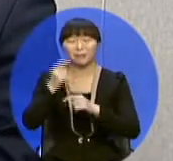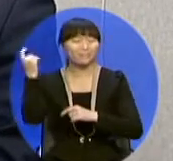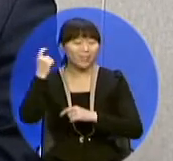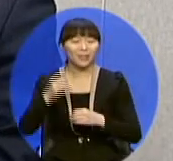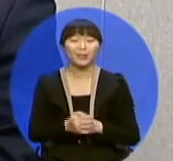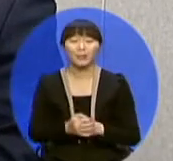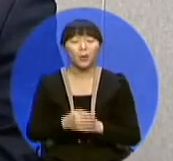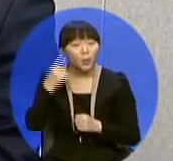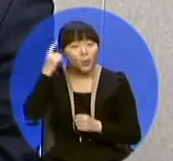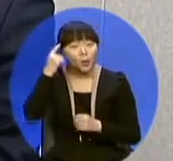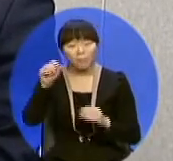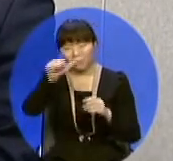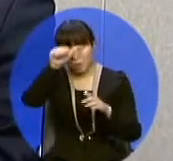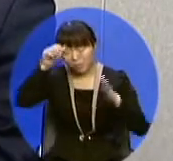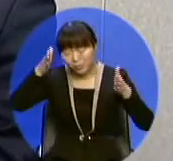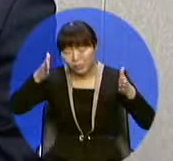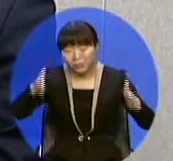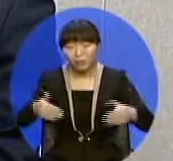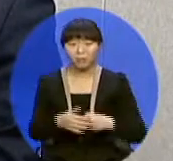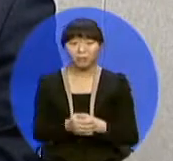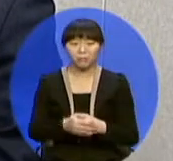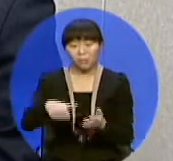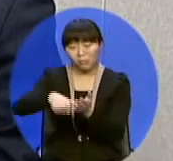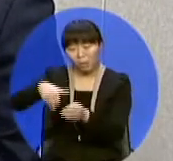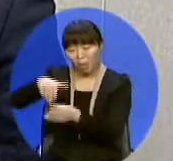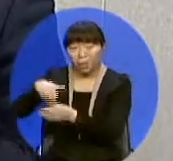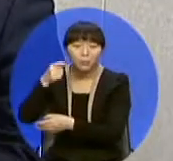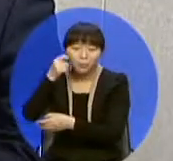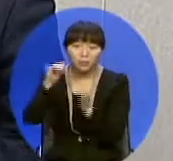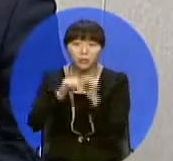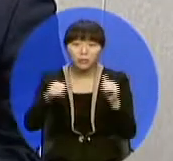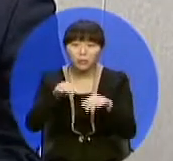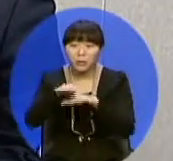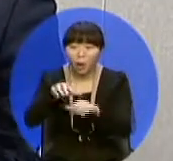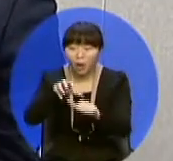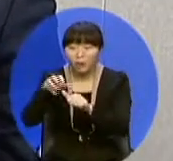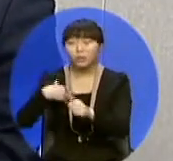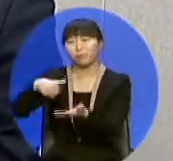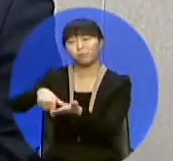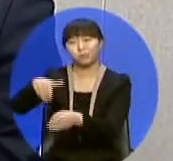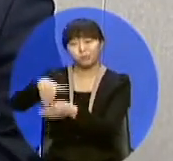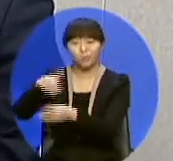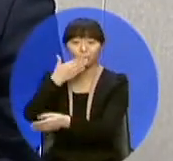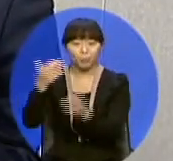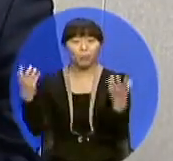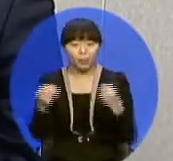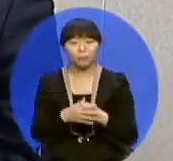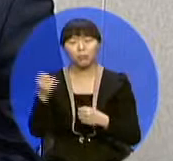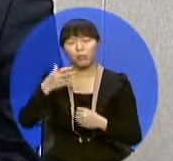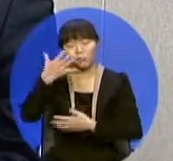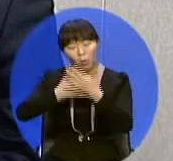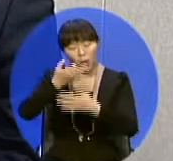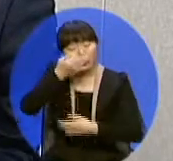들었습니다. 왜냐하면. 네. 평생 투표하러 가지 못한 분들이 그 차를 이용해서 투표를 하러 갔고. 아, 그렇군요. 평생 영화를 못 보러